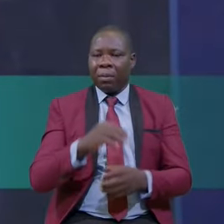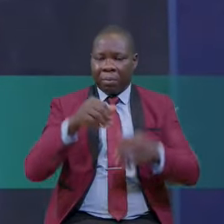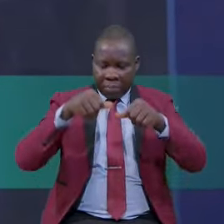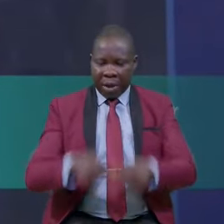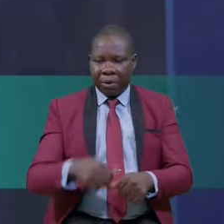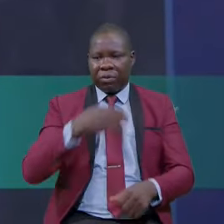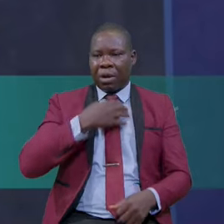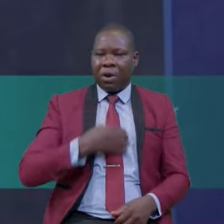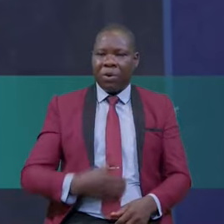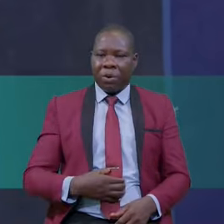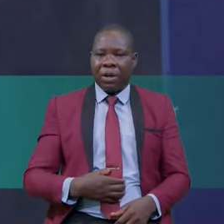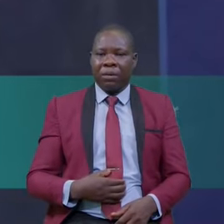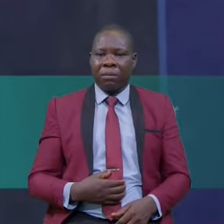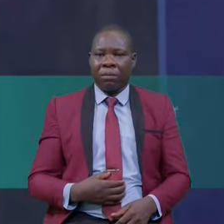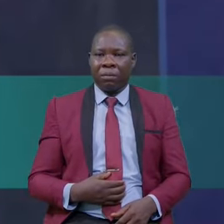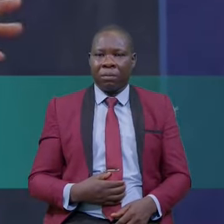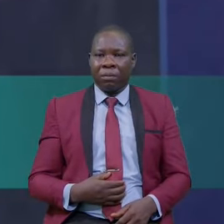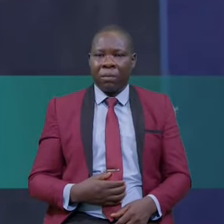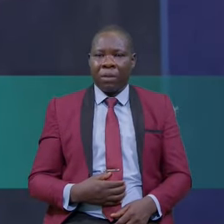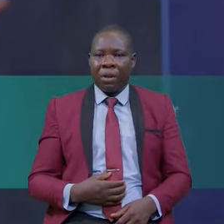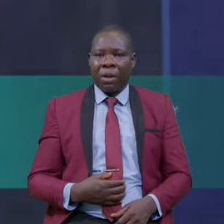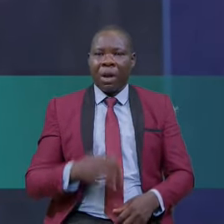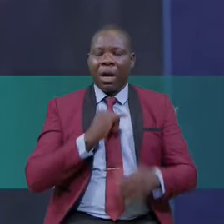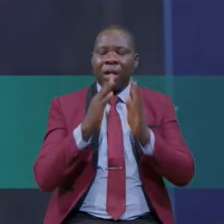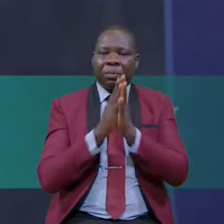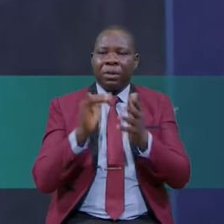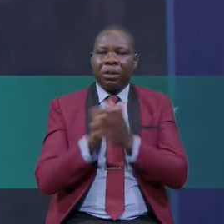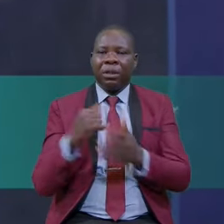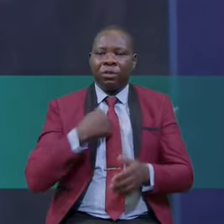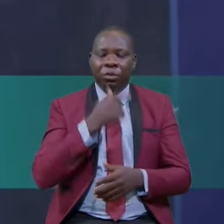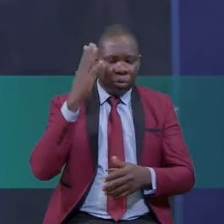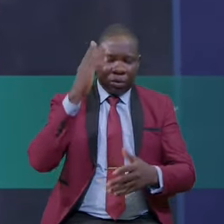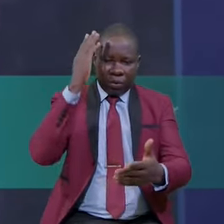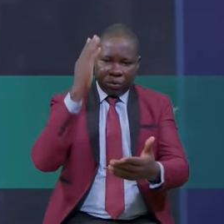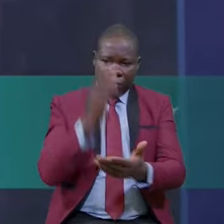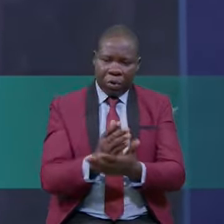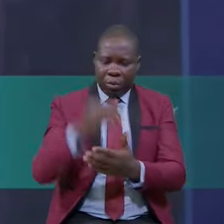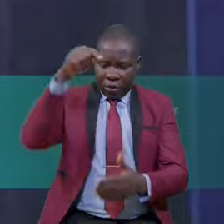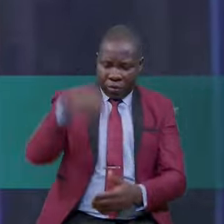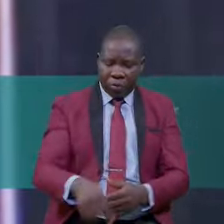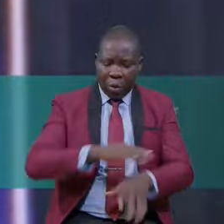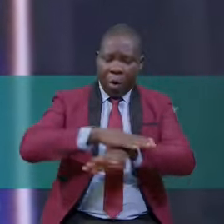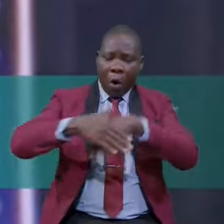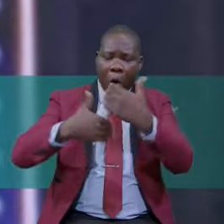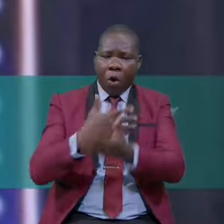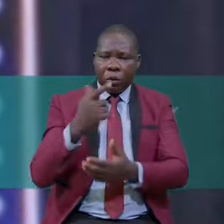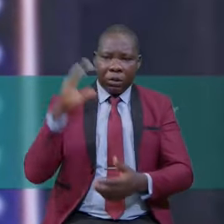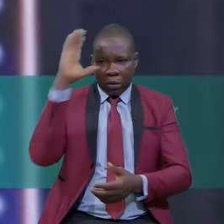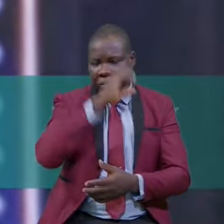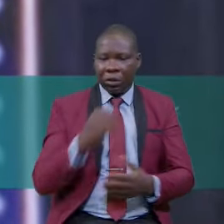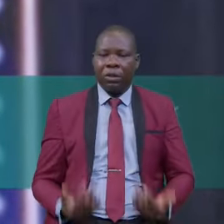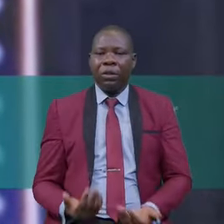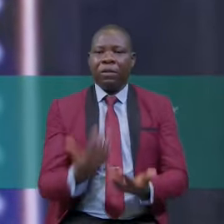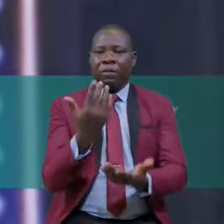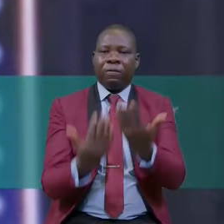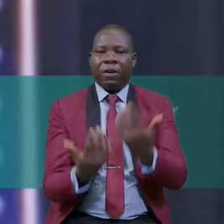les feux étrangers. Je prie que nous laissons tomber tous les feux étrangers. Vous savez,